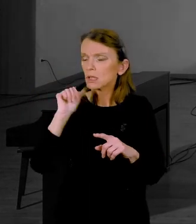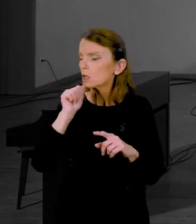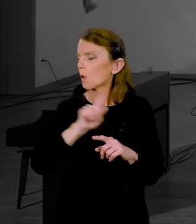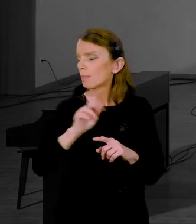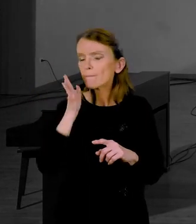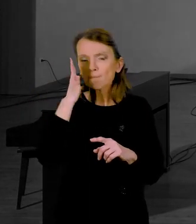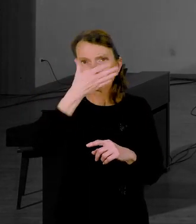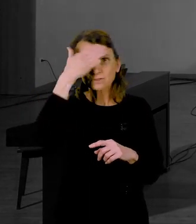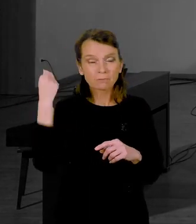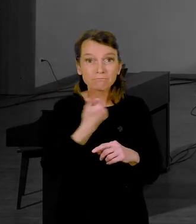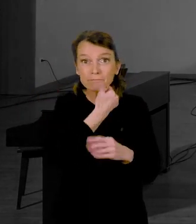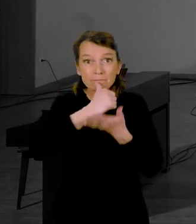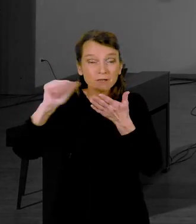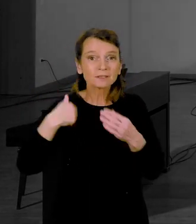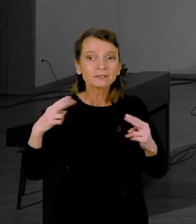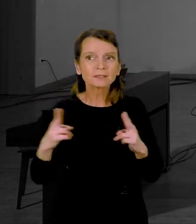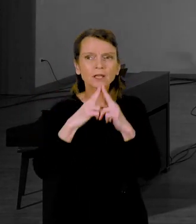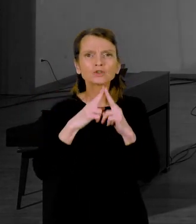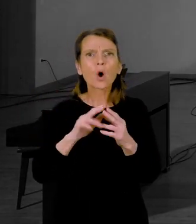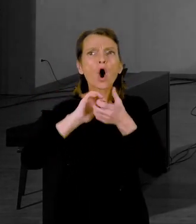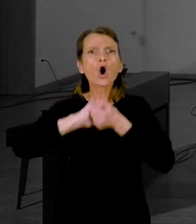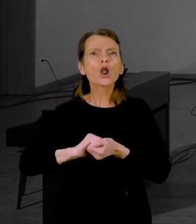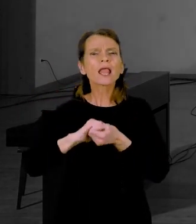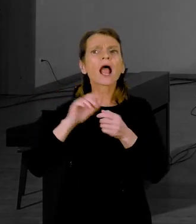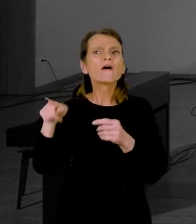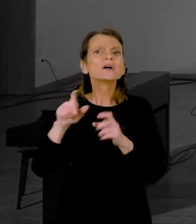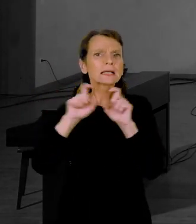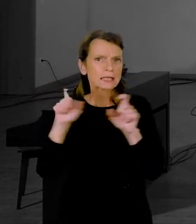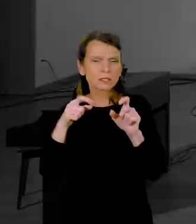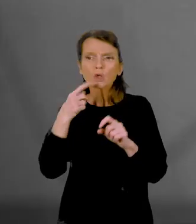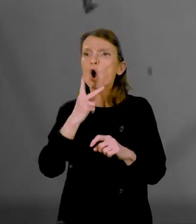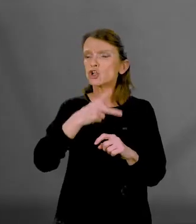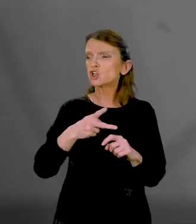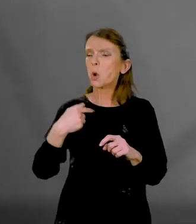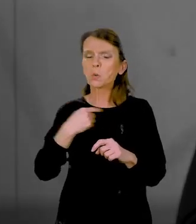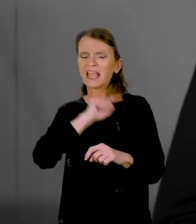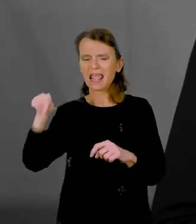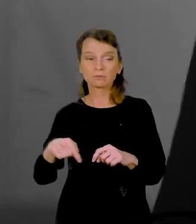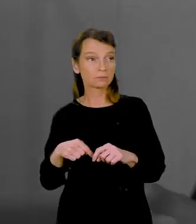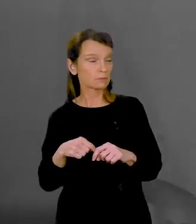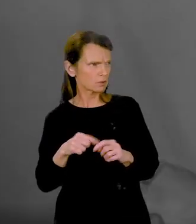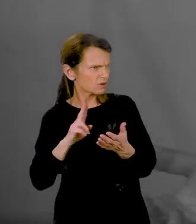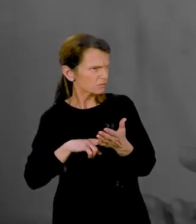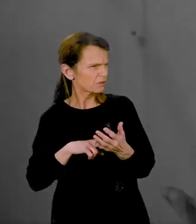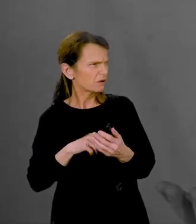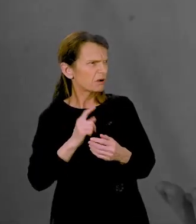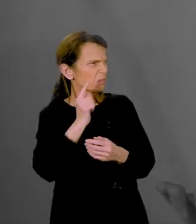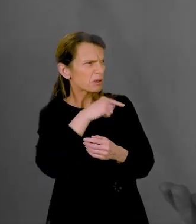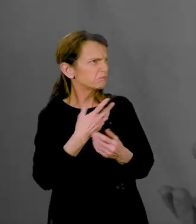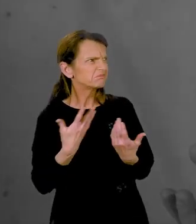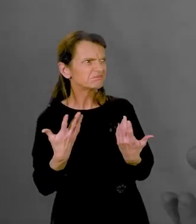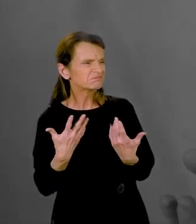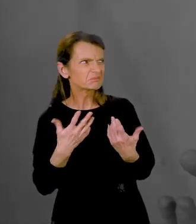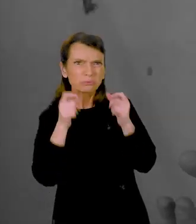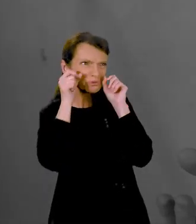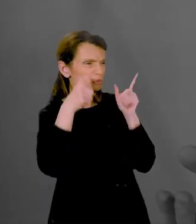Nikoli ne bom pozabil, ko sem prvič srečal kolega v razredu in mu rečem, Živjo, jaz sem pa s Kočevja. Res? Kje pa je Kočevje? Tam so neki čudni